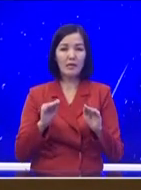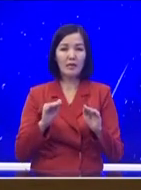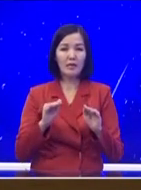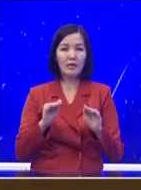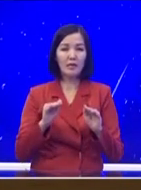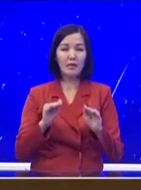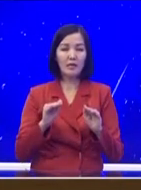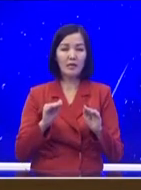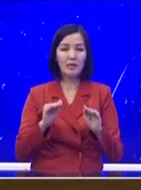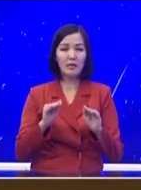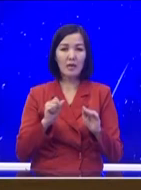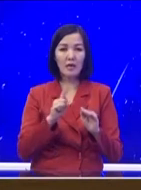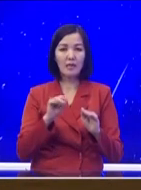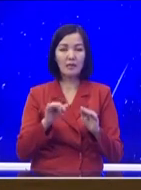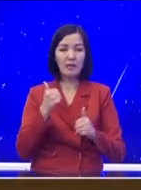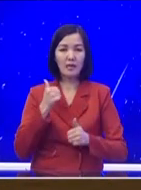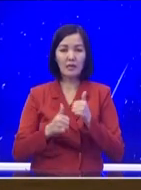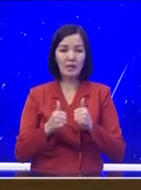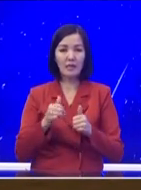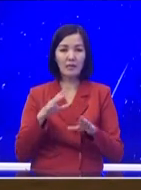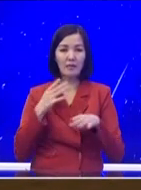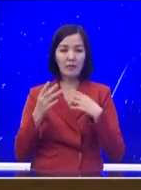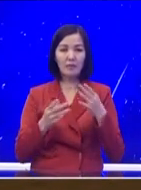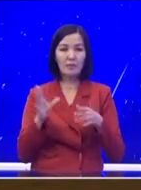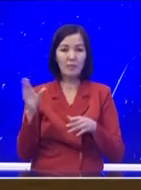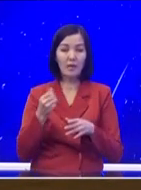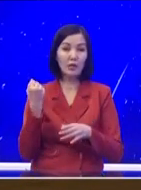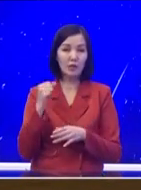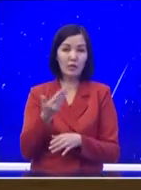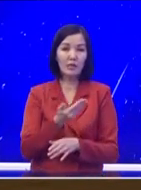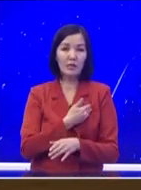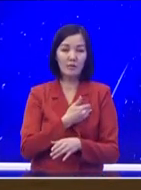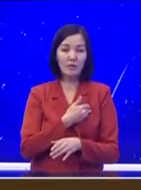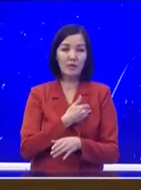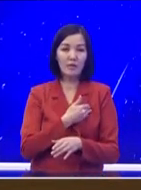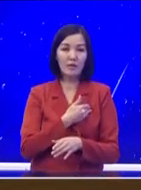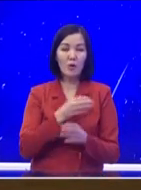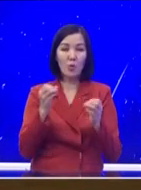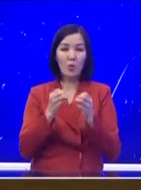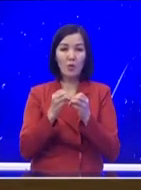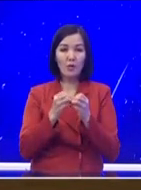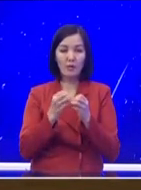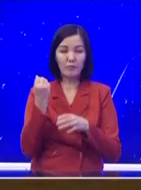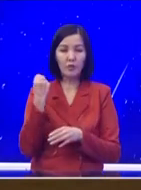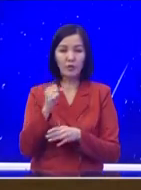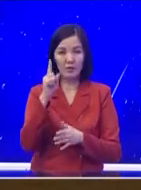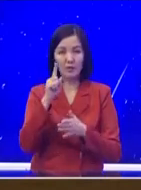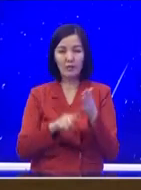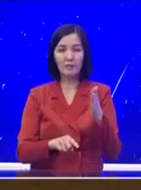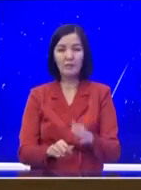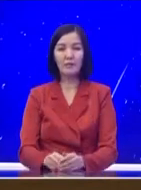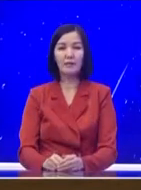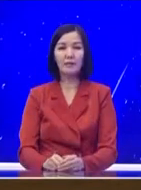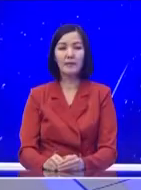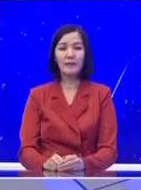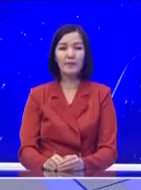дайындалып жатырмыз. Әрине 20-сы орын алса деп тілейміз, бірақ шын қарап өтсе бір 10 шақтысы орын алама деген үміттеміз.